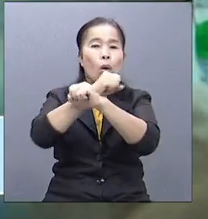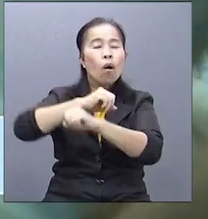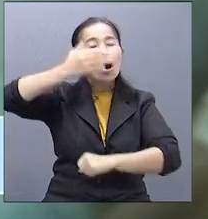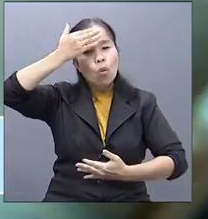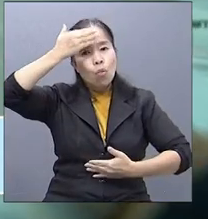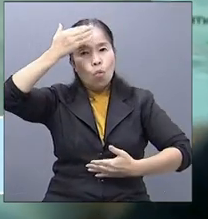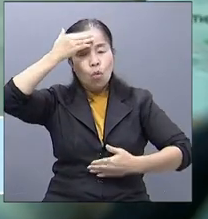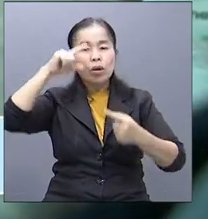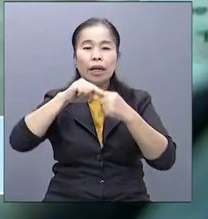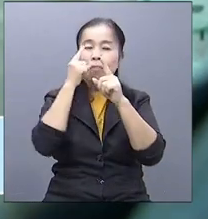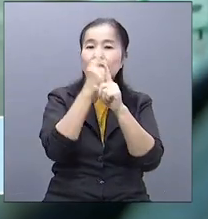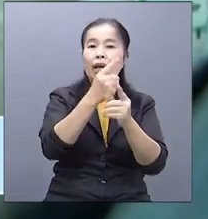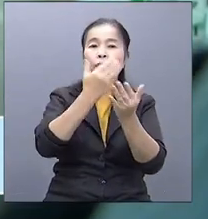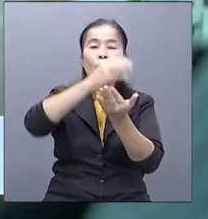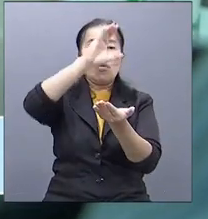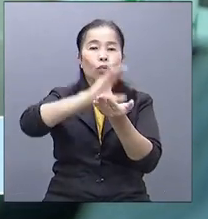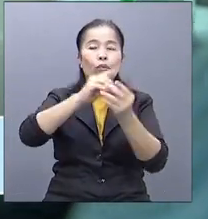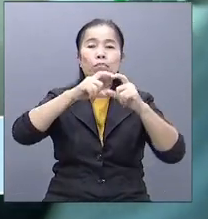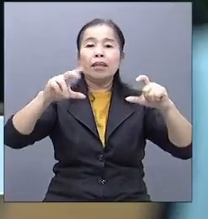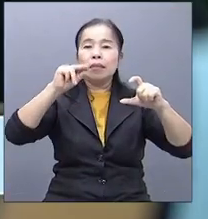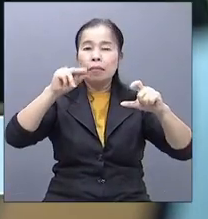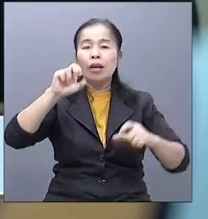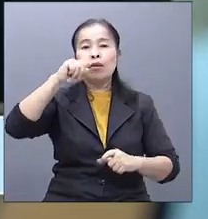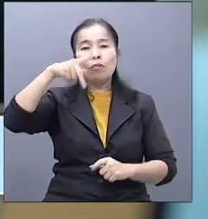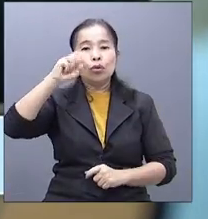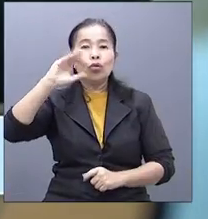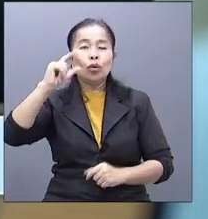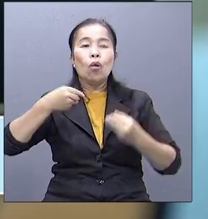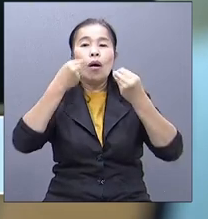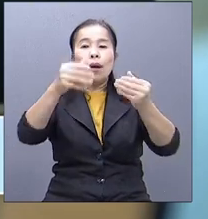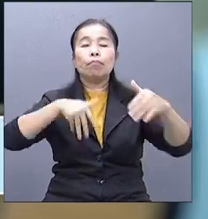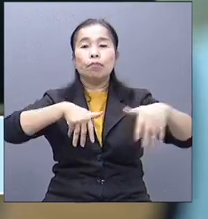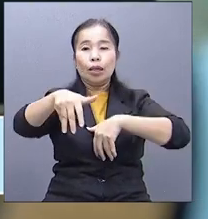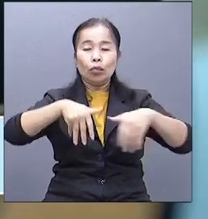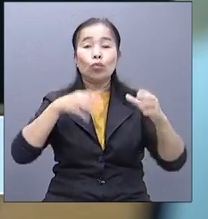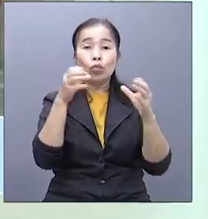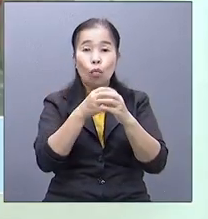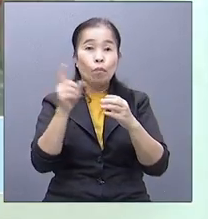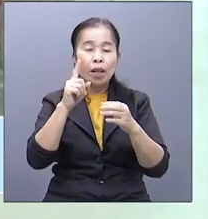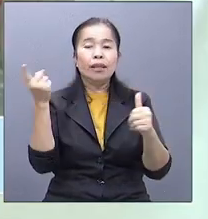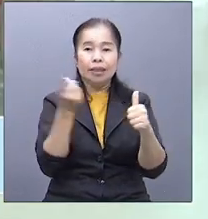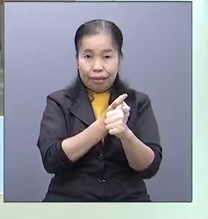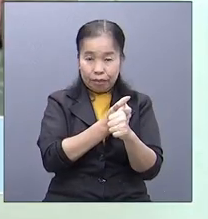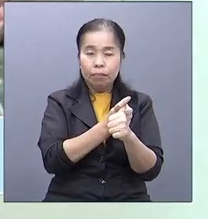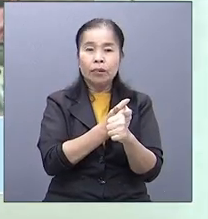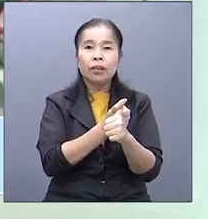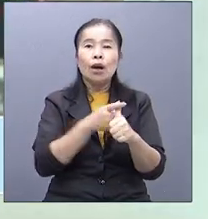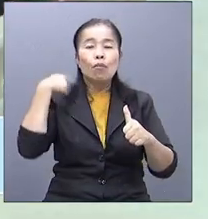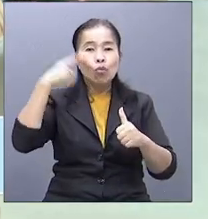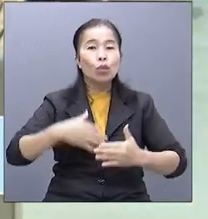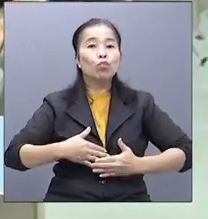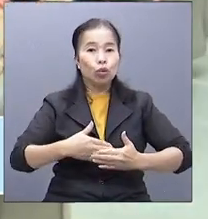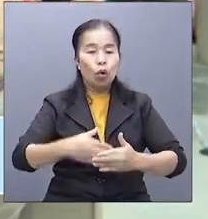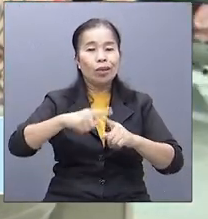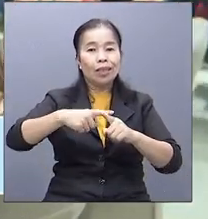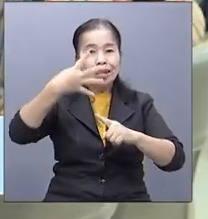หลักประกันสุขภาพแห่งชาติหรือบัตรทอง 30บาทให้แก่ประชาชนกลุ่มเสี่ยง 7กลุ่มครับได้แก่ 1หญิงตั้งครรภ์ 4เดือน